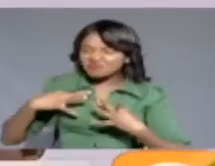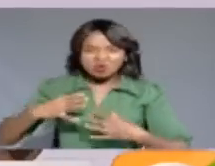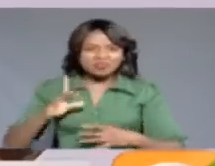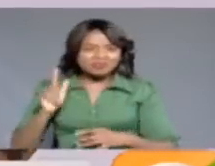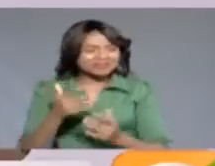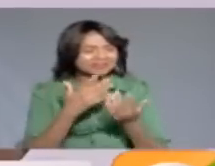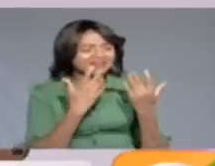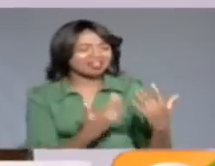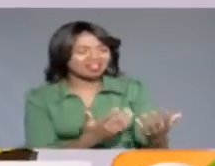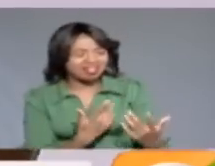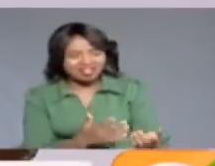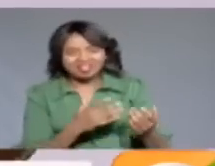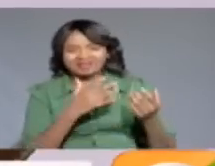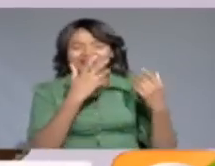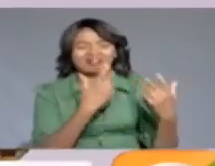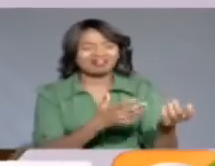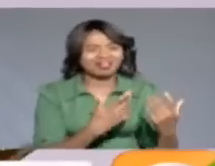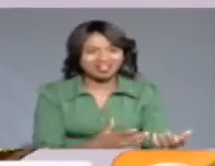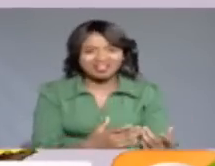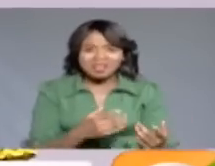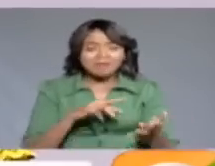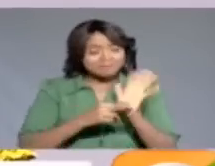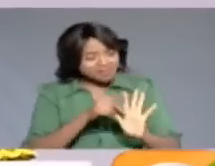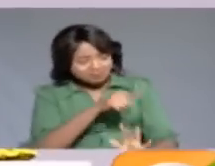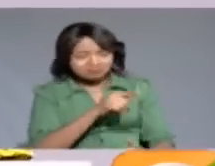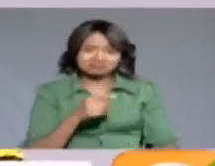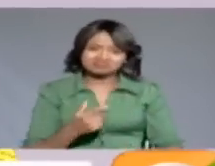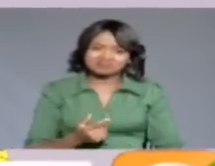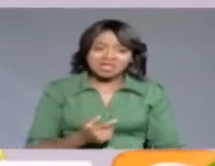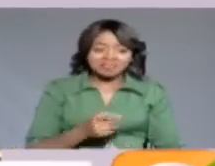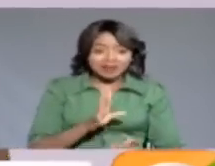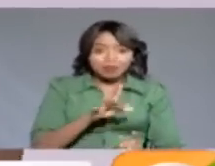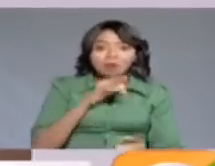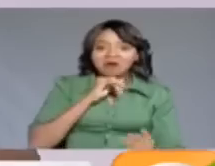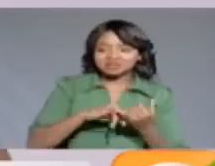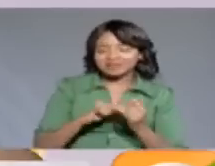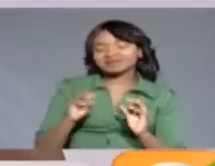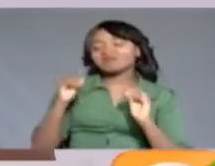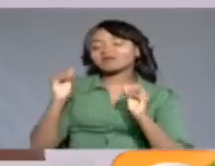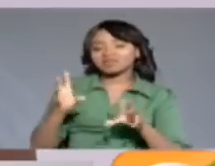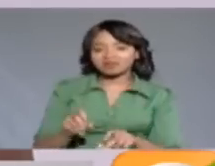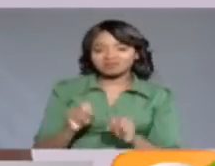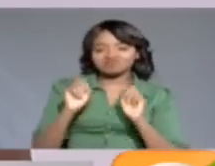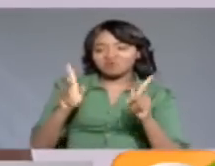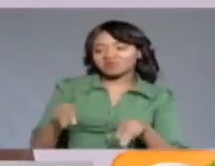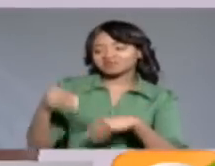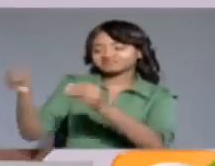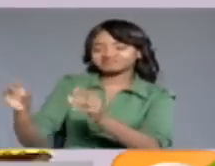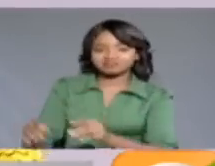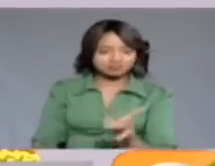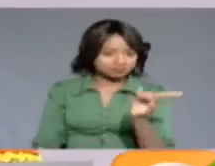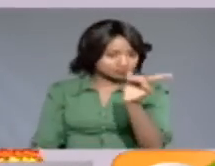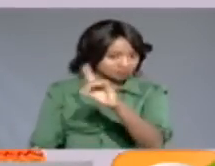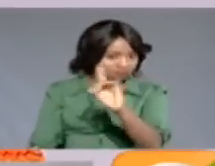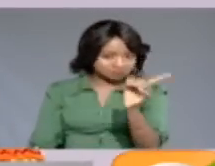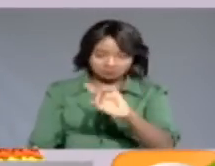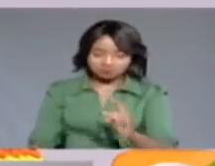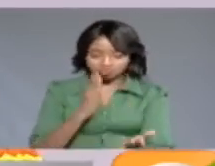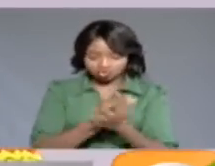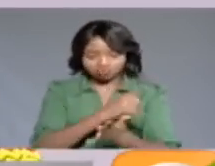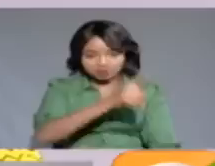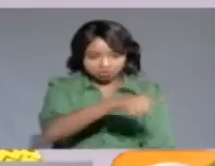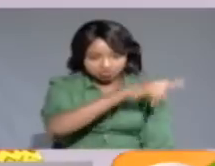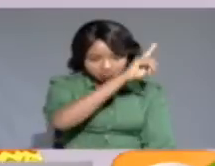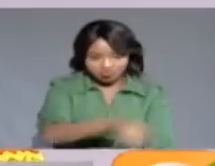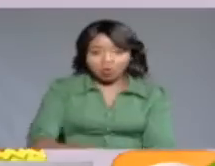akubembeleze, alalamike, alie sana, ndio sasa wewe unaona haya. Chukua. Umeona? Yani hapo ni makosa makubwa.